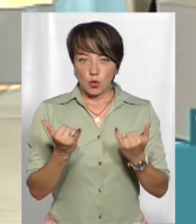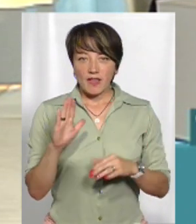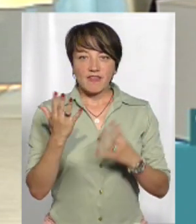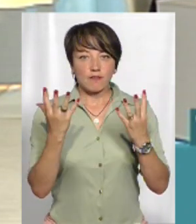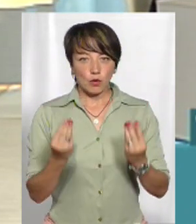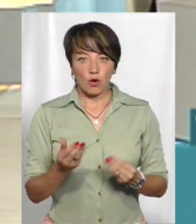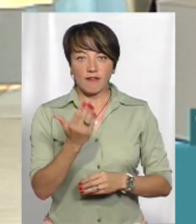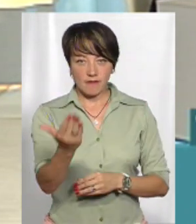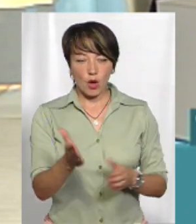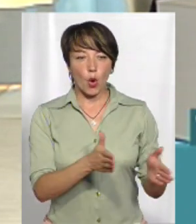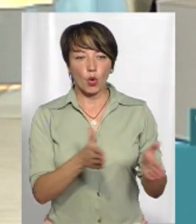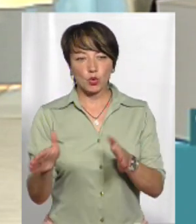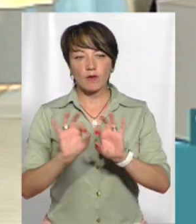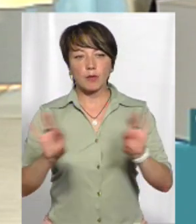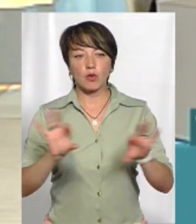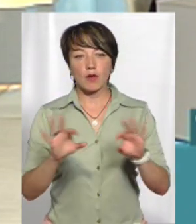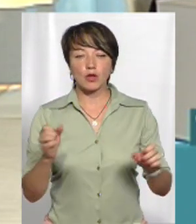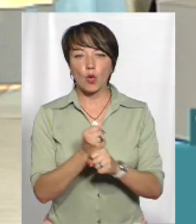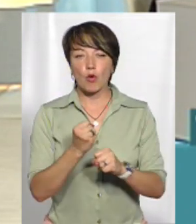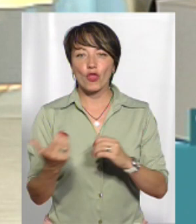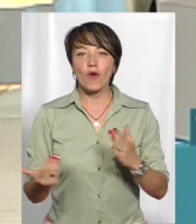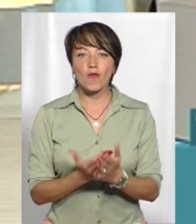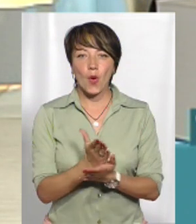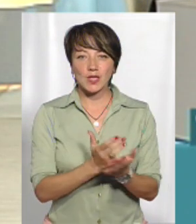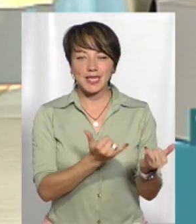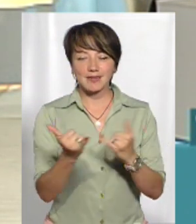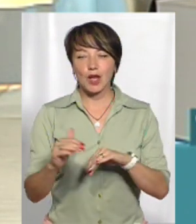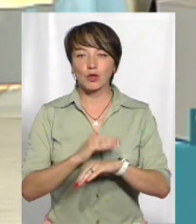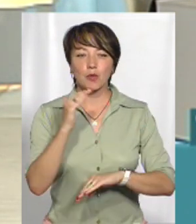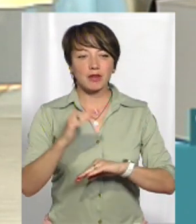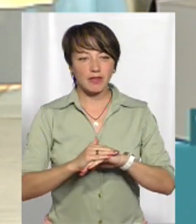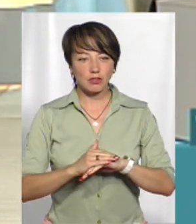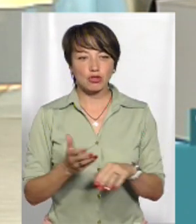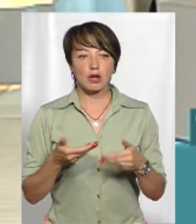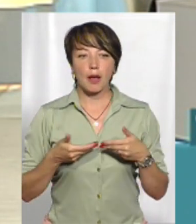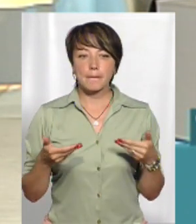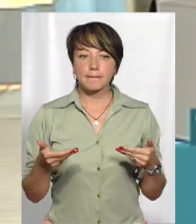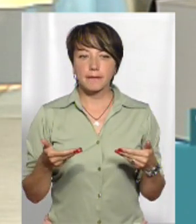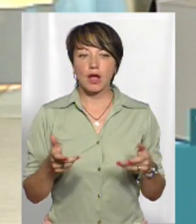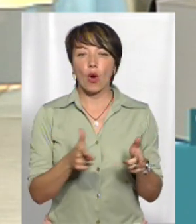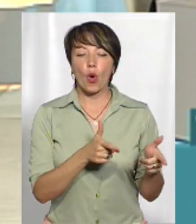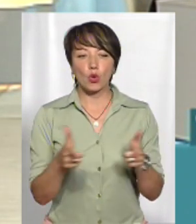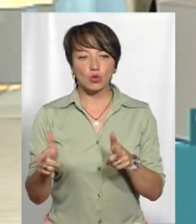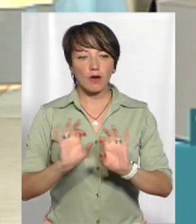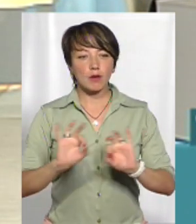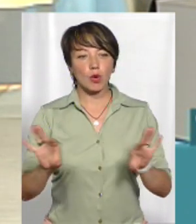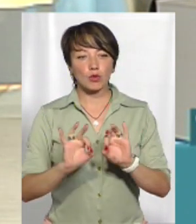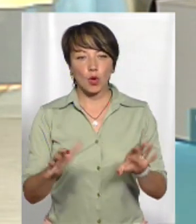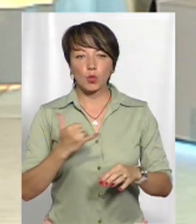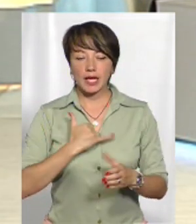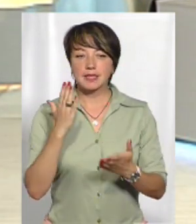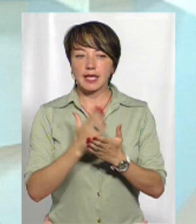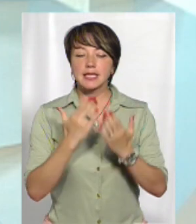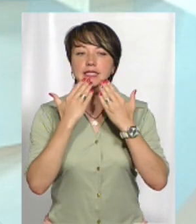вже готові прокоментувати роботу нового сервісу? Добрий вечір. Ми не тільки готові прокоментувати, але в нас